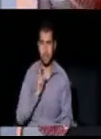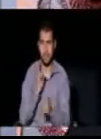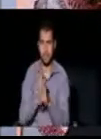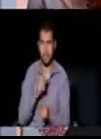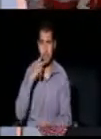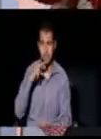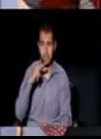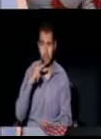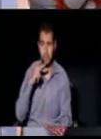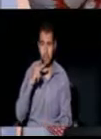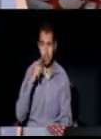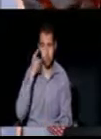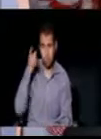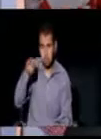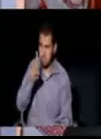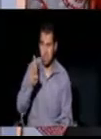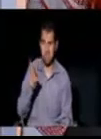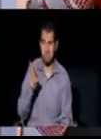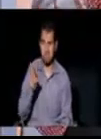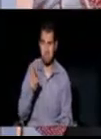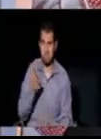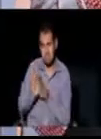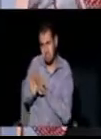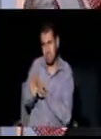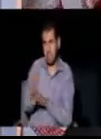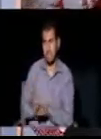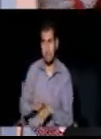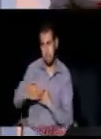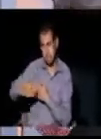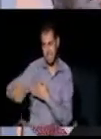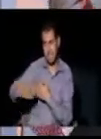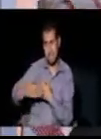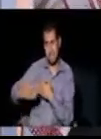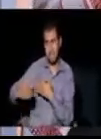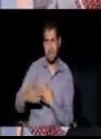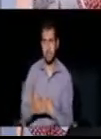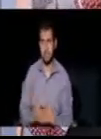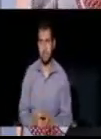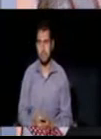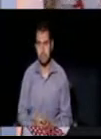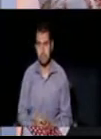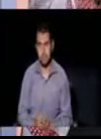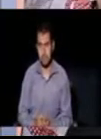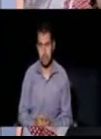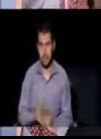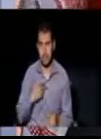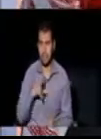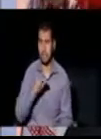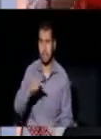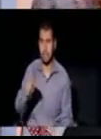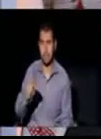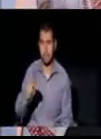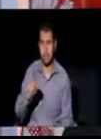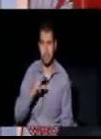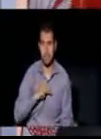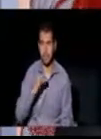انا مش فاهم منه حاجه، حسيت ان انا غريبه. يعني لما انا بكلمهم بيقول لي انا ايه ده، مين ده، انا نفسي ان انا